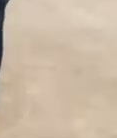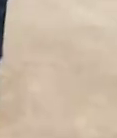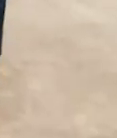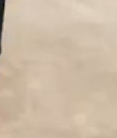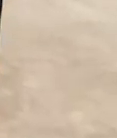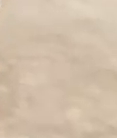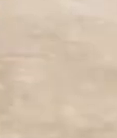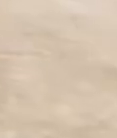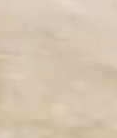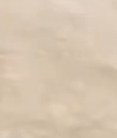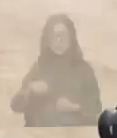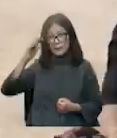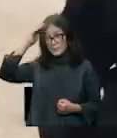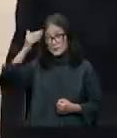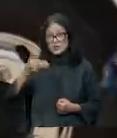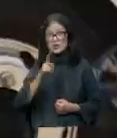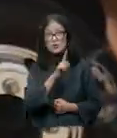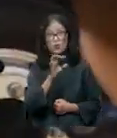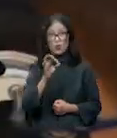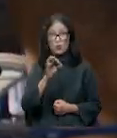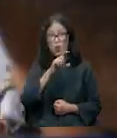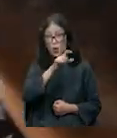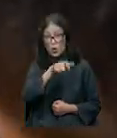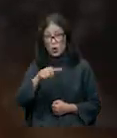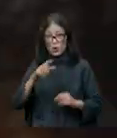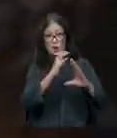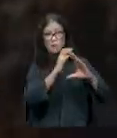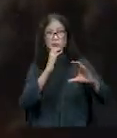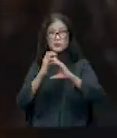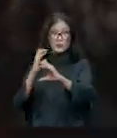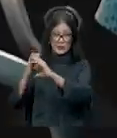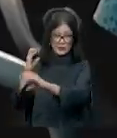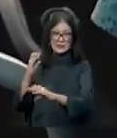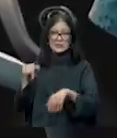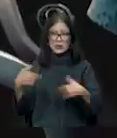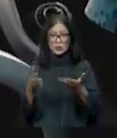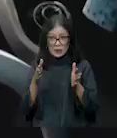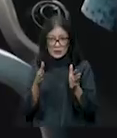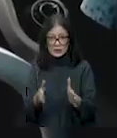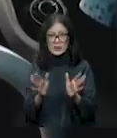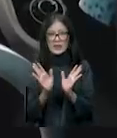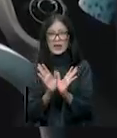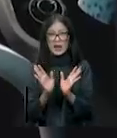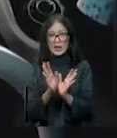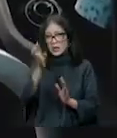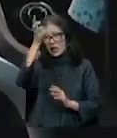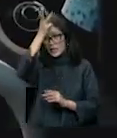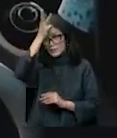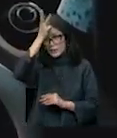Menggunakan shuttle bus, puluhan warga ini berkumpul di rest area sebelum menuju ke Ibu Kota Nusantara di Penajam Pasir Utara, Kalimantan